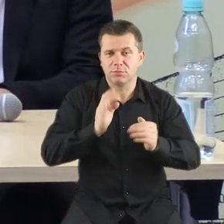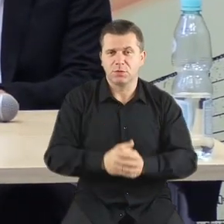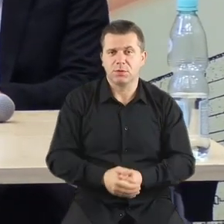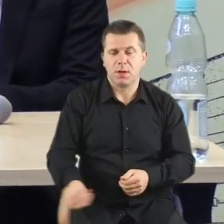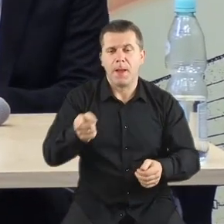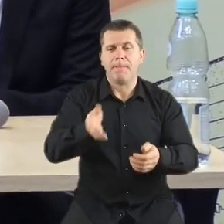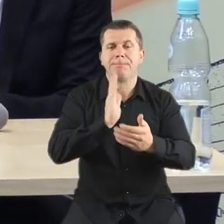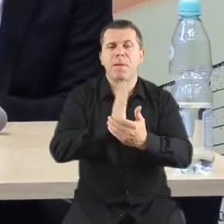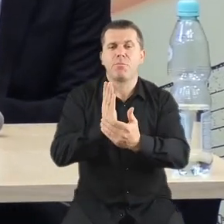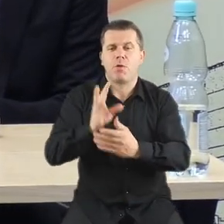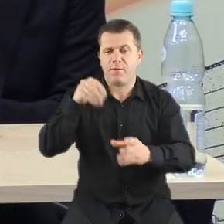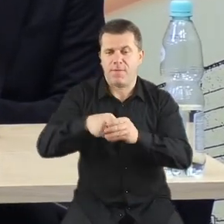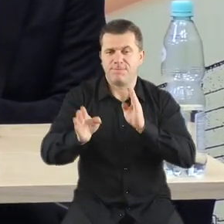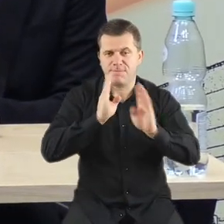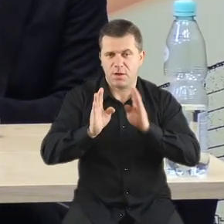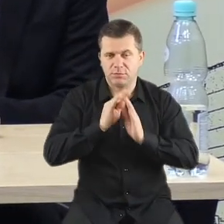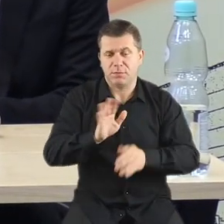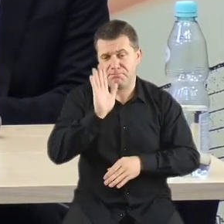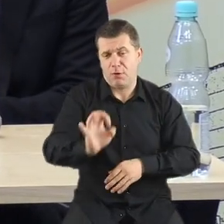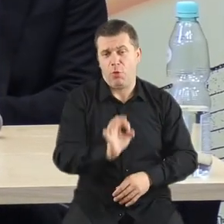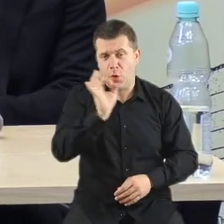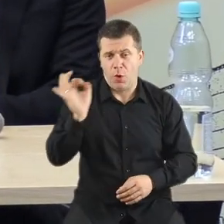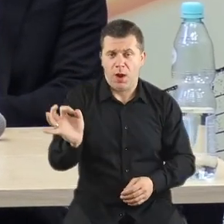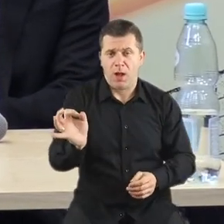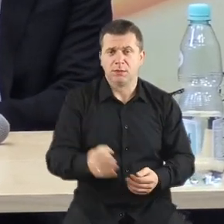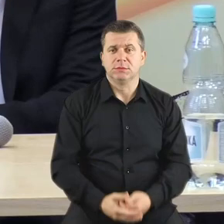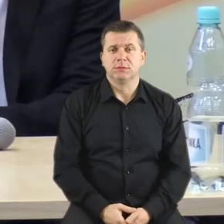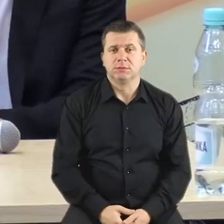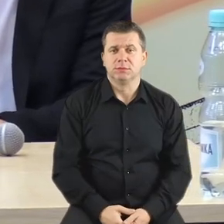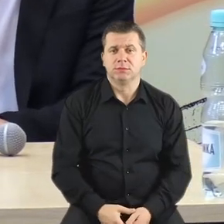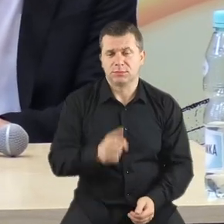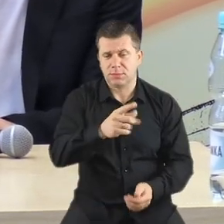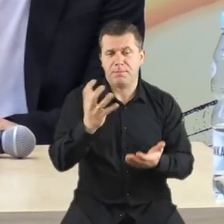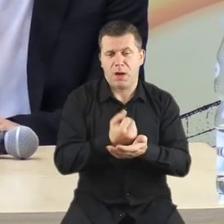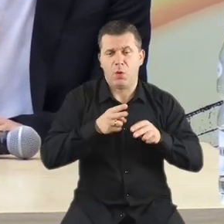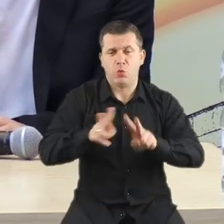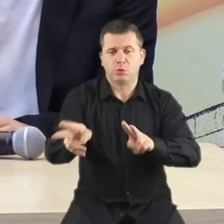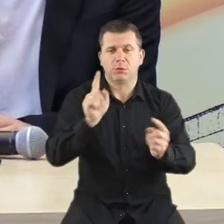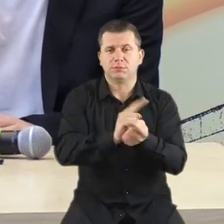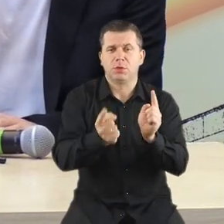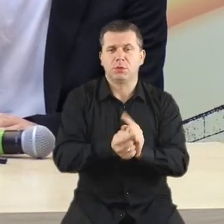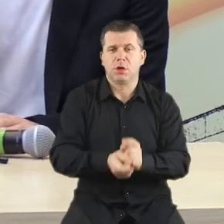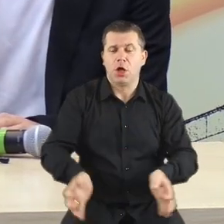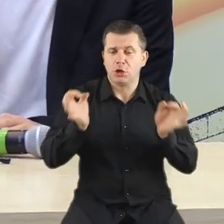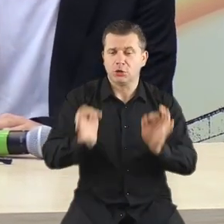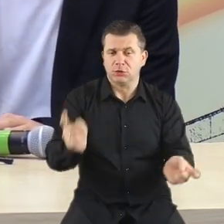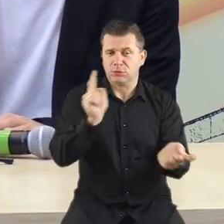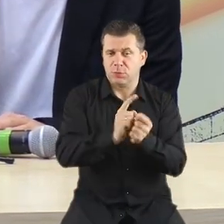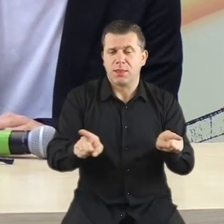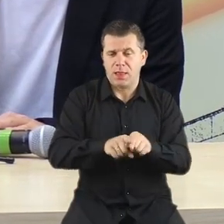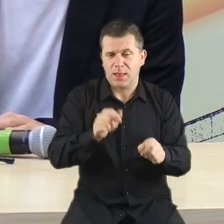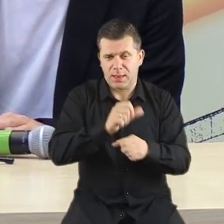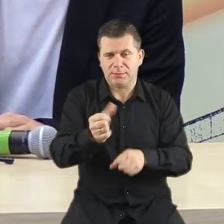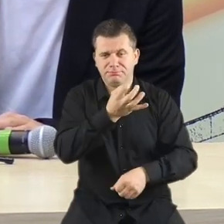profil biblioteczny na Facebooku, mieli okazję brać udział w tych spotkaniach. Dzisiejsze spotkanie również ma